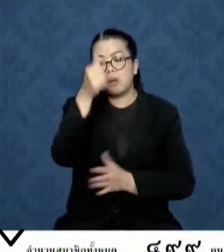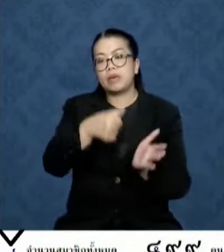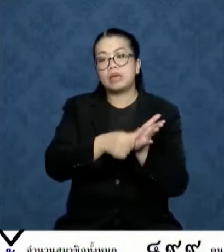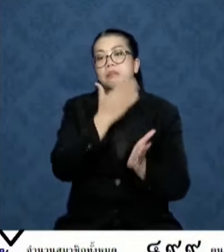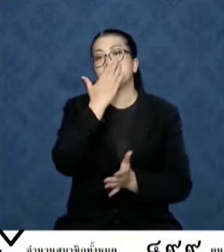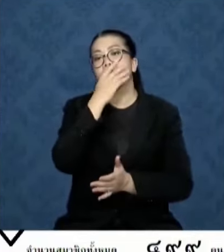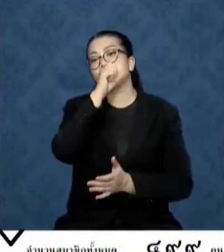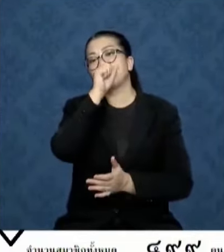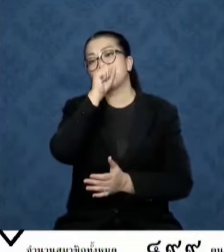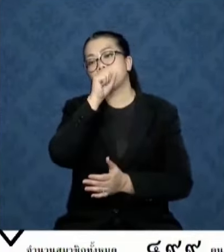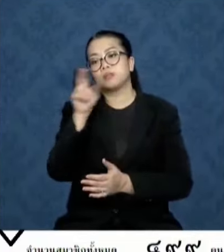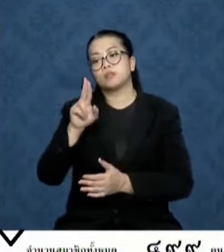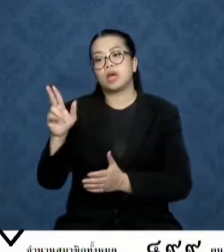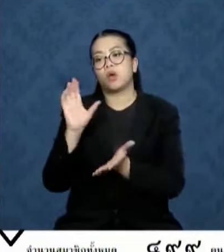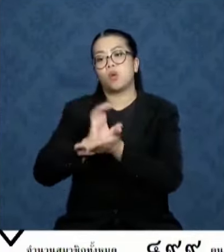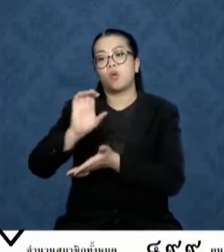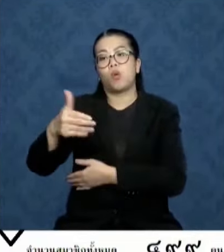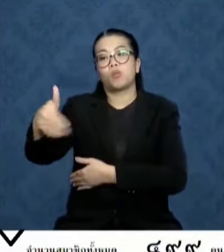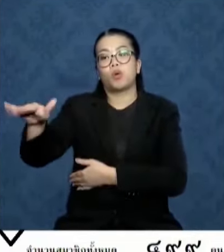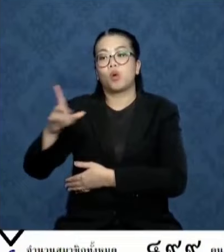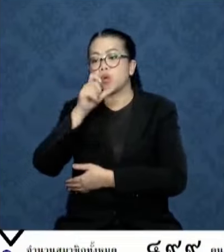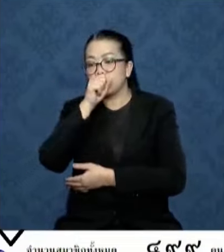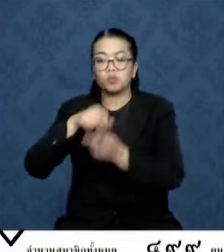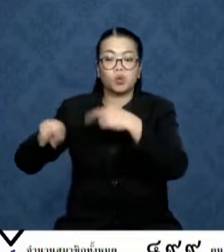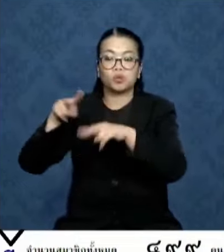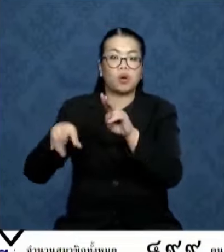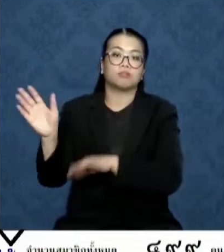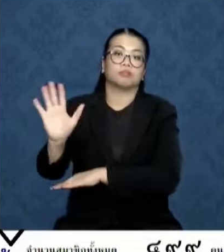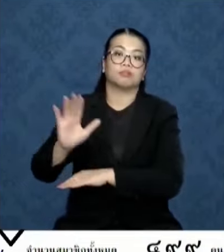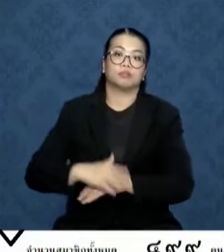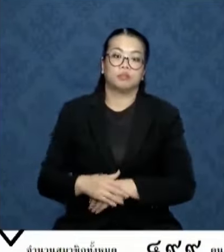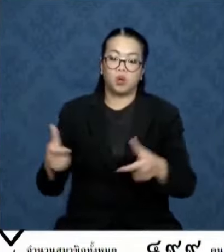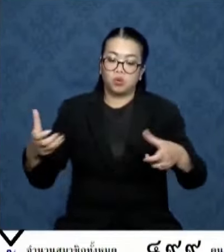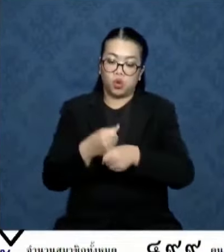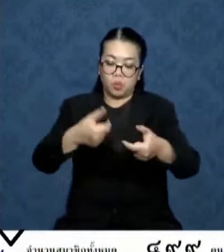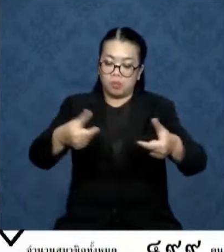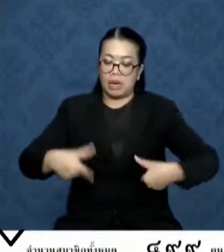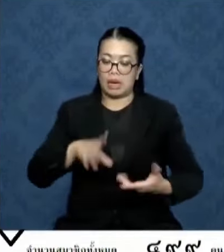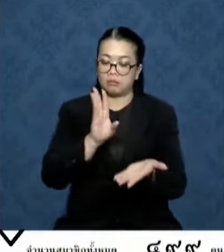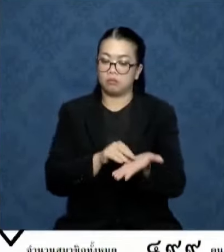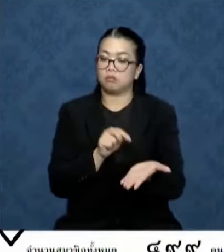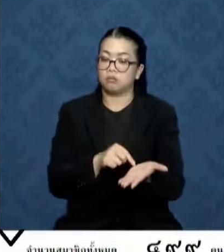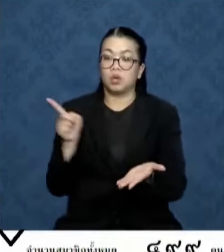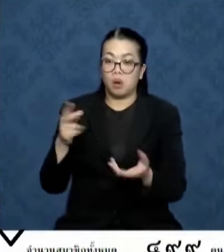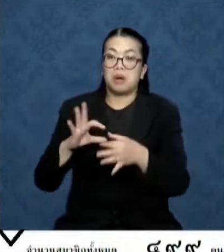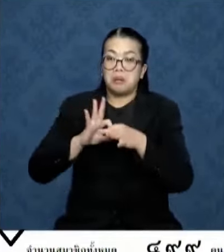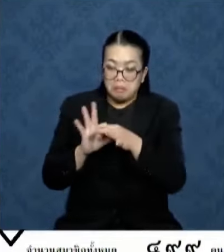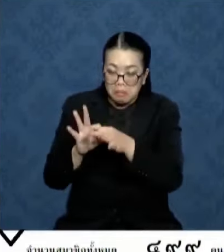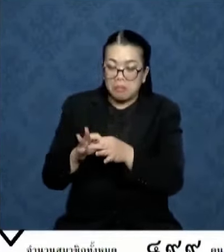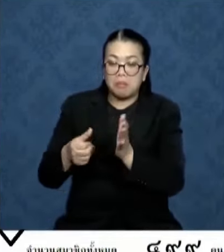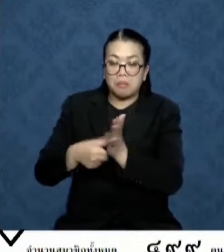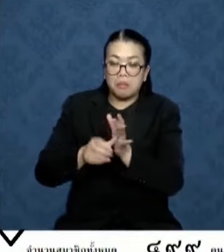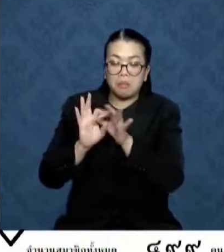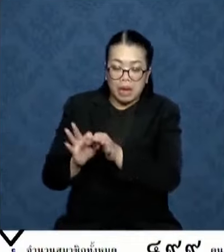่สามารถตรวจสอบได้ครับแลวเราคจะทำยัไเราจะปล่อยให้ภาละผกพันธแทงสีแดงอัี้เติบตัวต่ไปเร